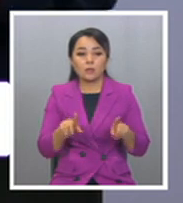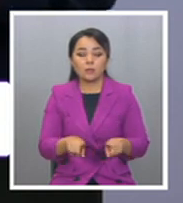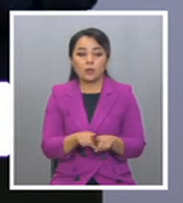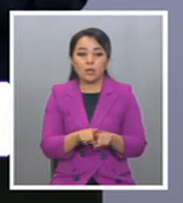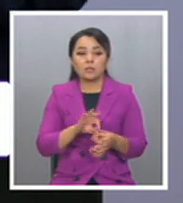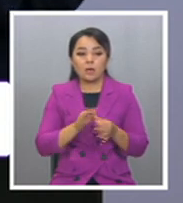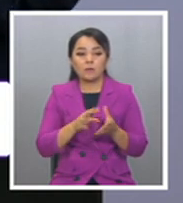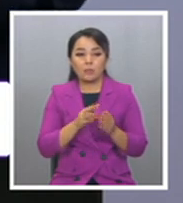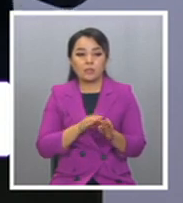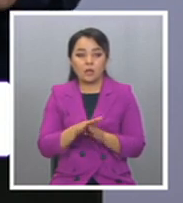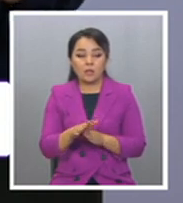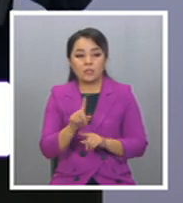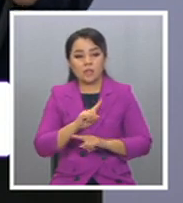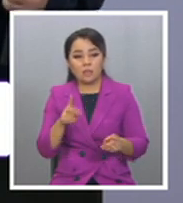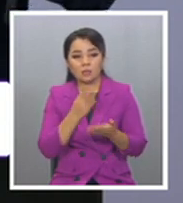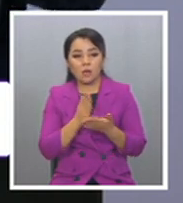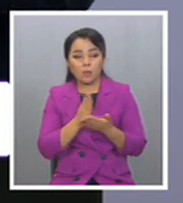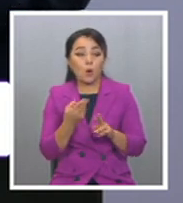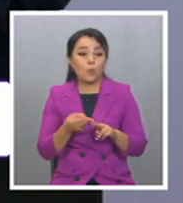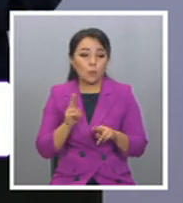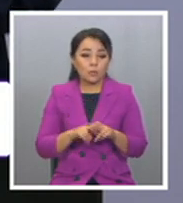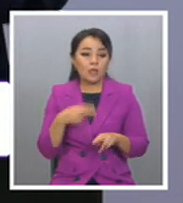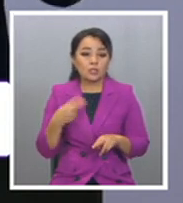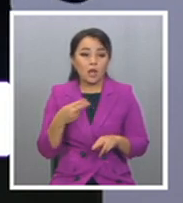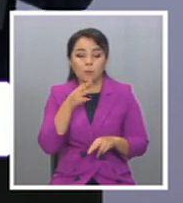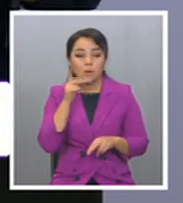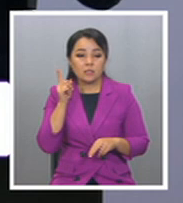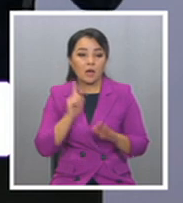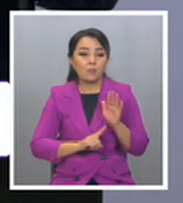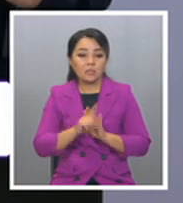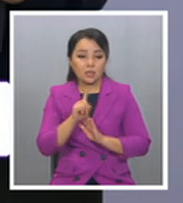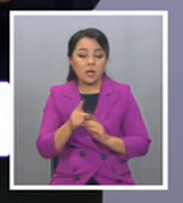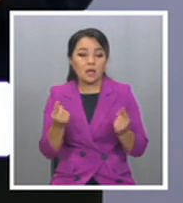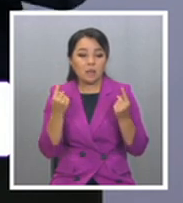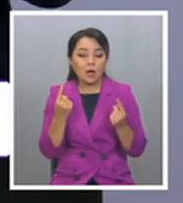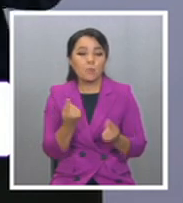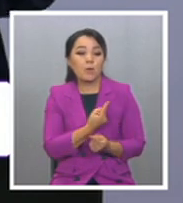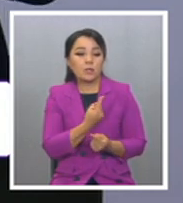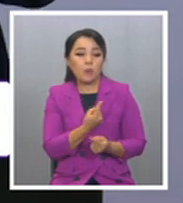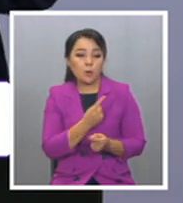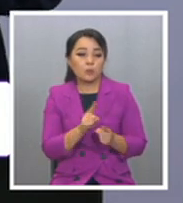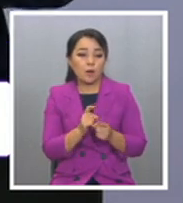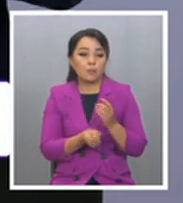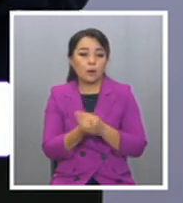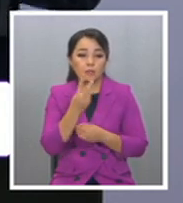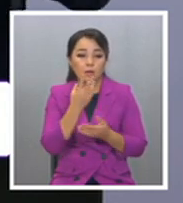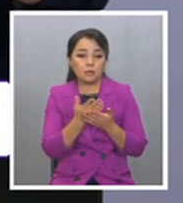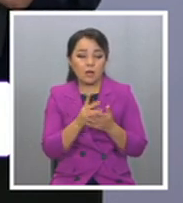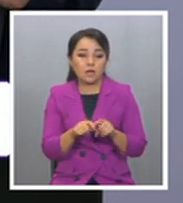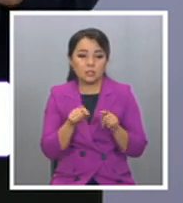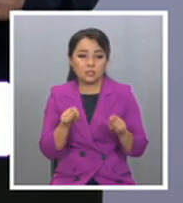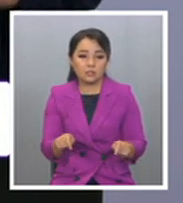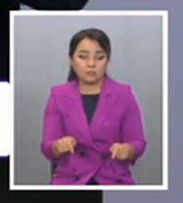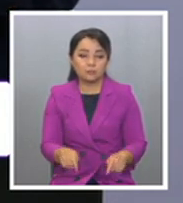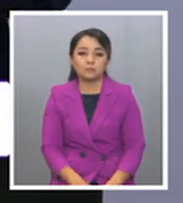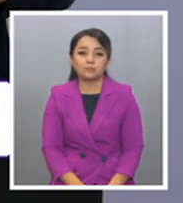шығуымен ерекшеленді. Яғни бұл 20-шы ғасырдың басында ірі монополиялардың да пайда болуына әсер етті